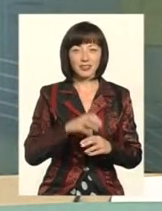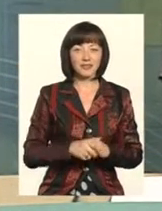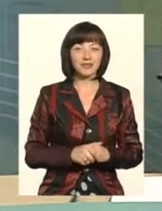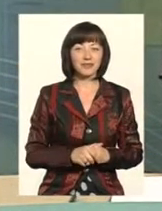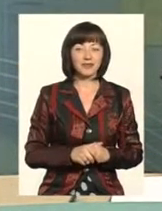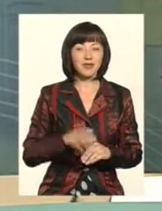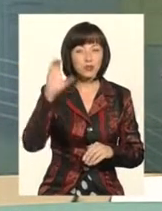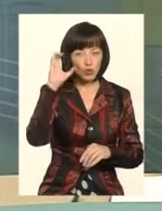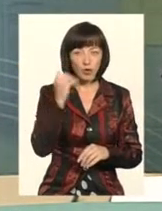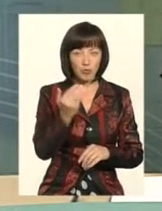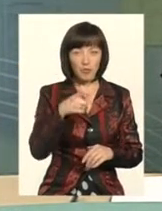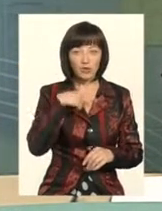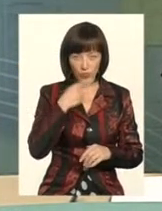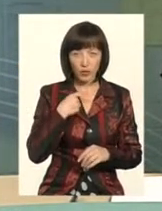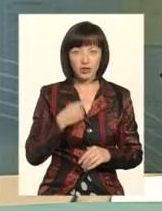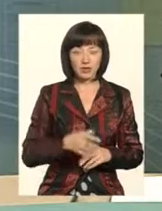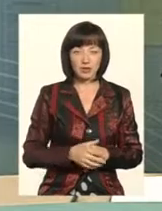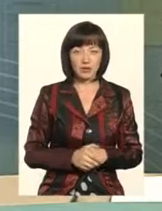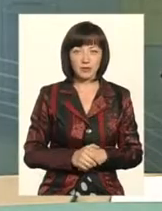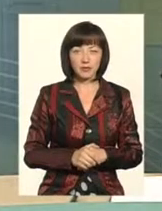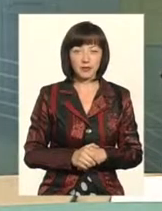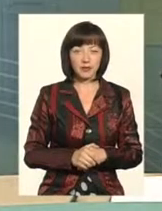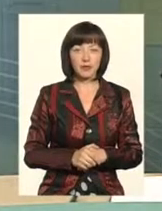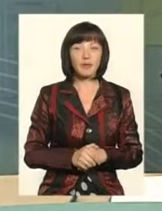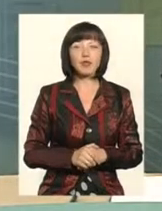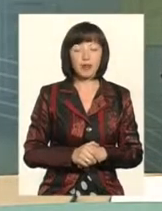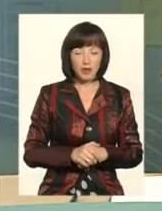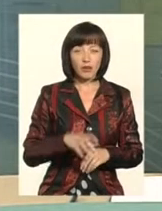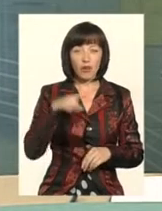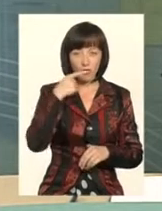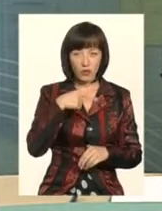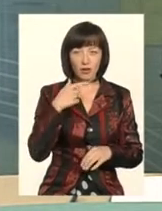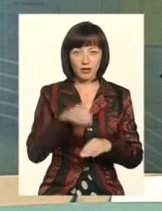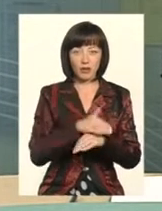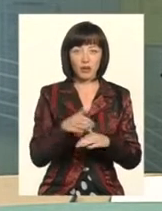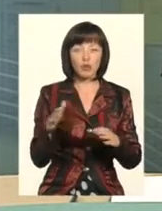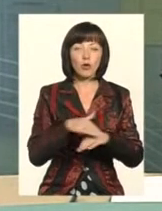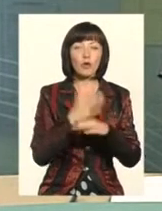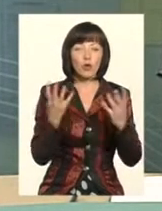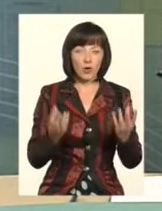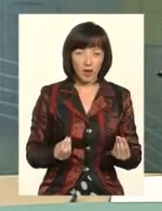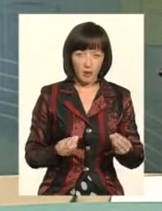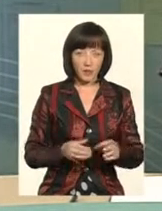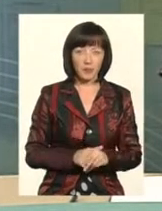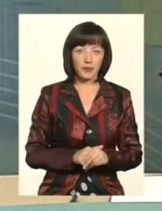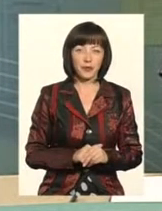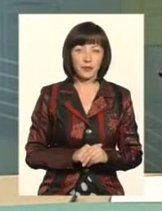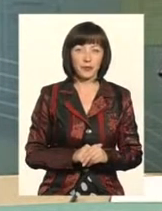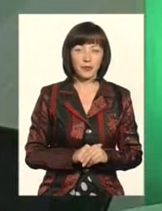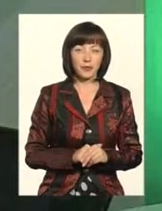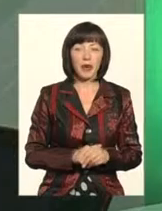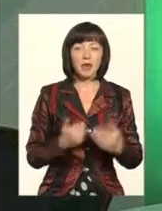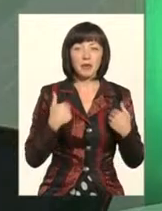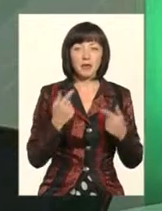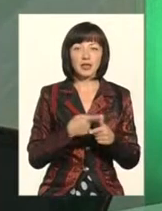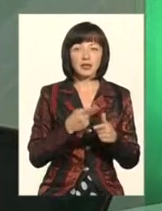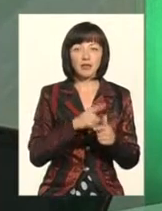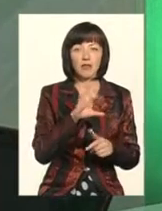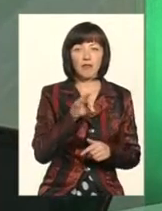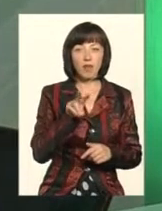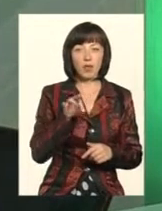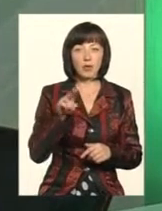вас. Говоріть, будь ласка. Алло. Алло, говоріть, будь ласка. Доброго дня. Доброго здоров'я. Мене звати Володимир.